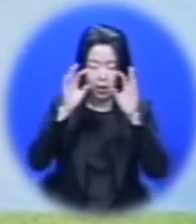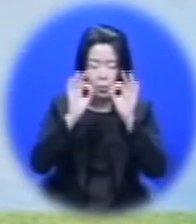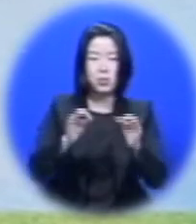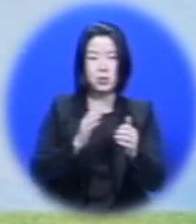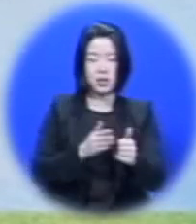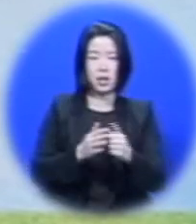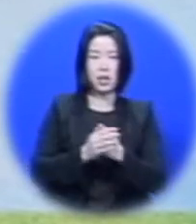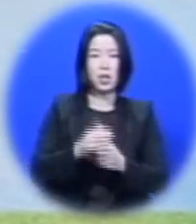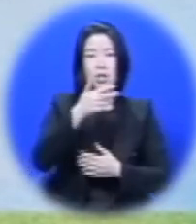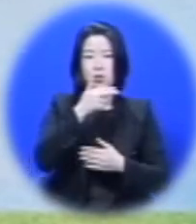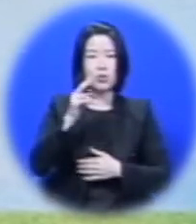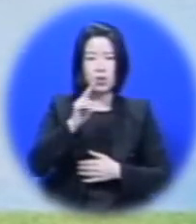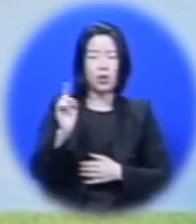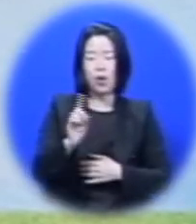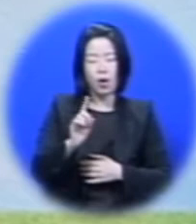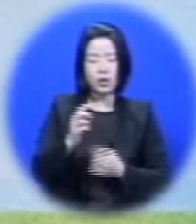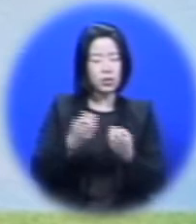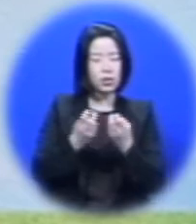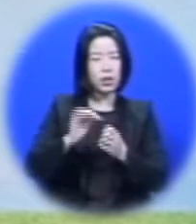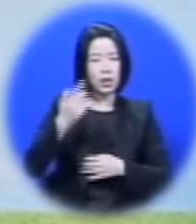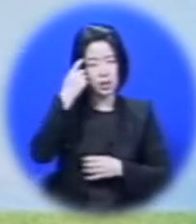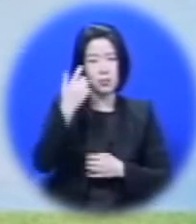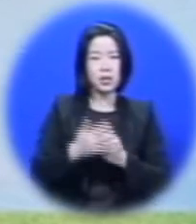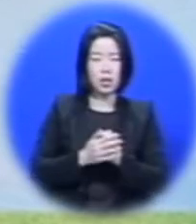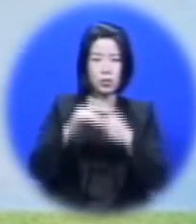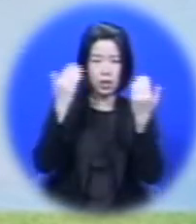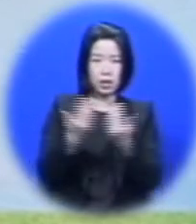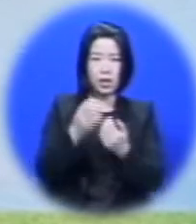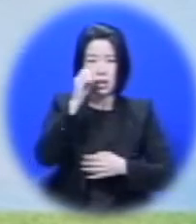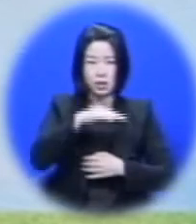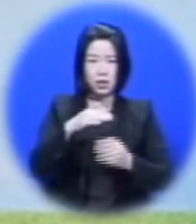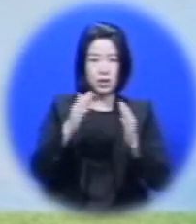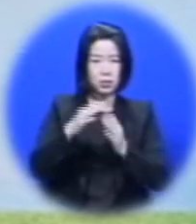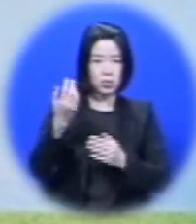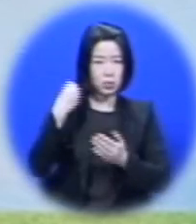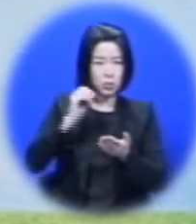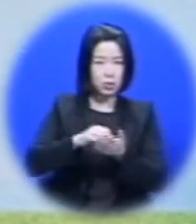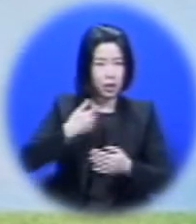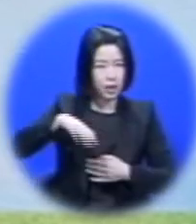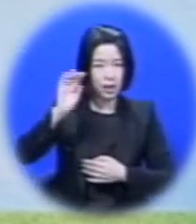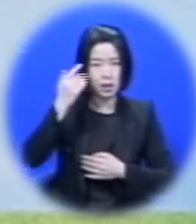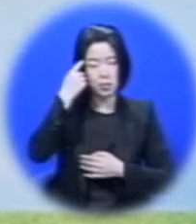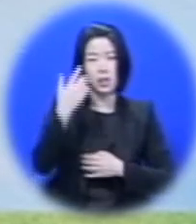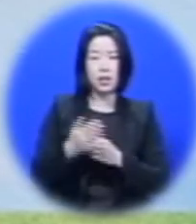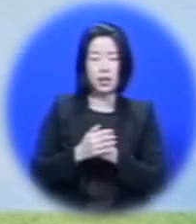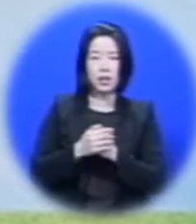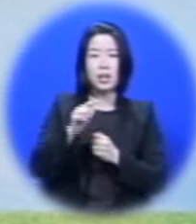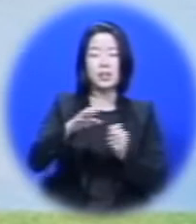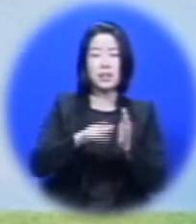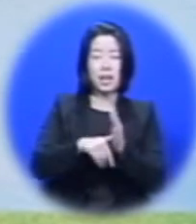주여, 주여 어떻게 해야 합니까? 우리가 그냥 다 돌아가야 됩니까? 그때 하나님께서